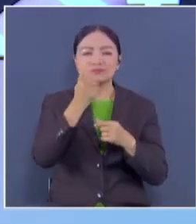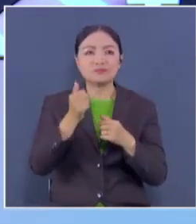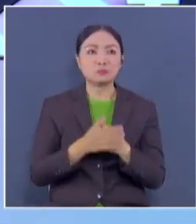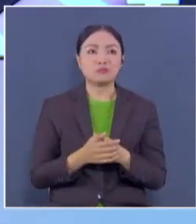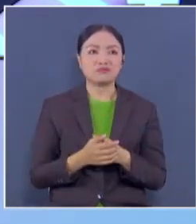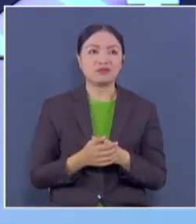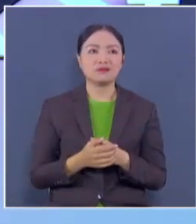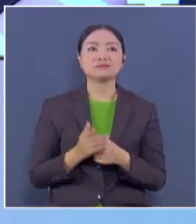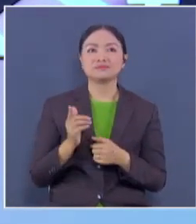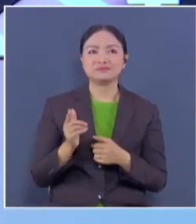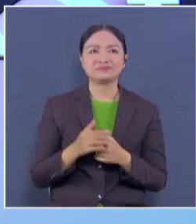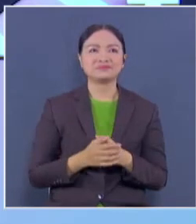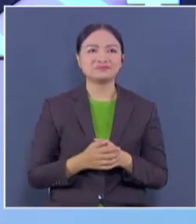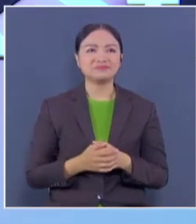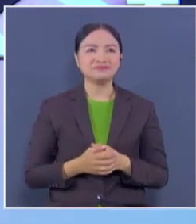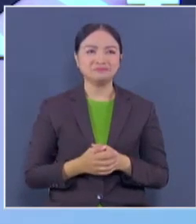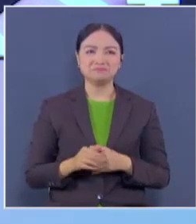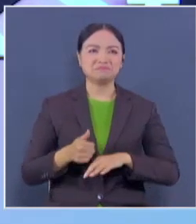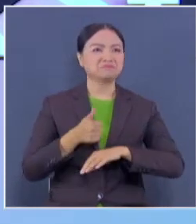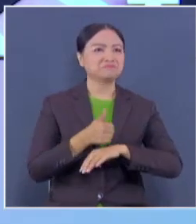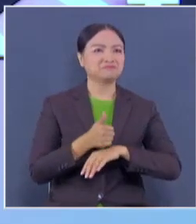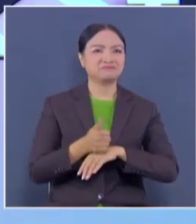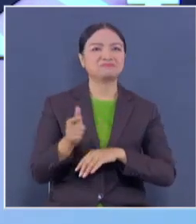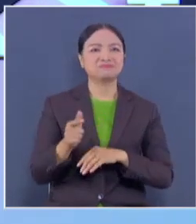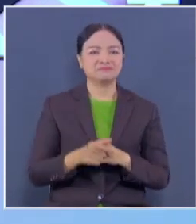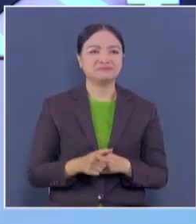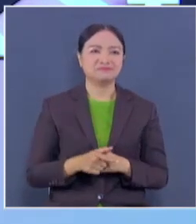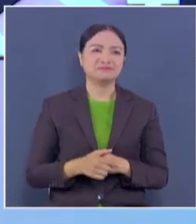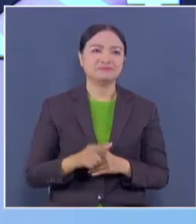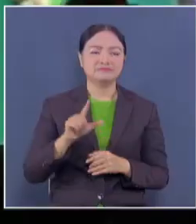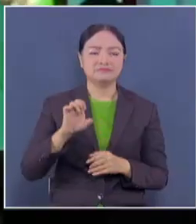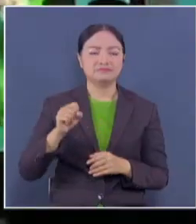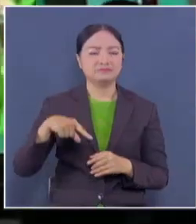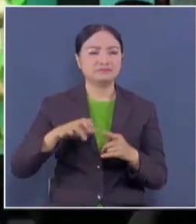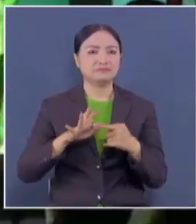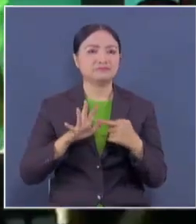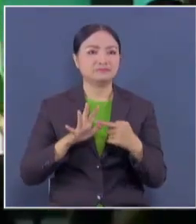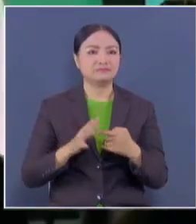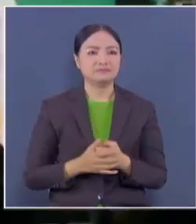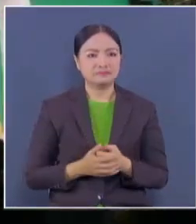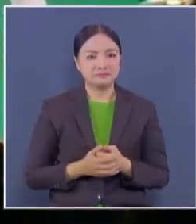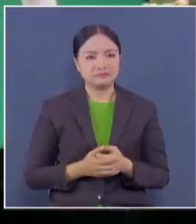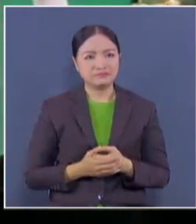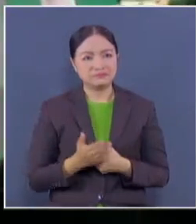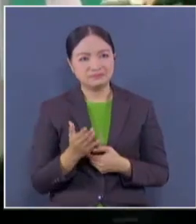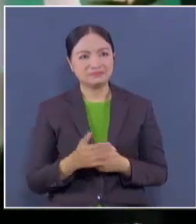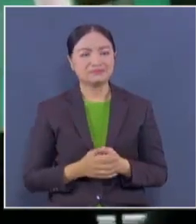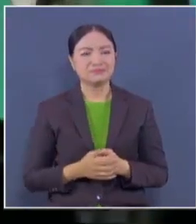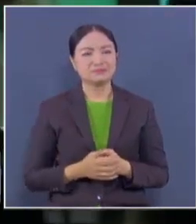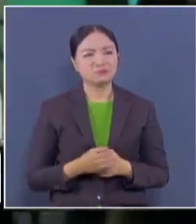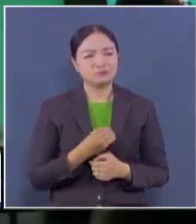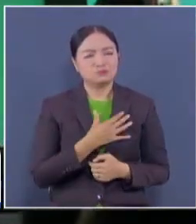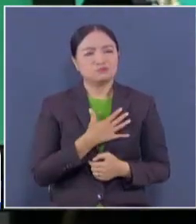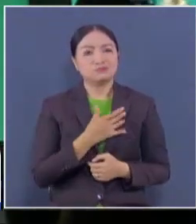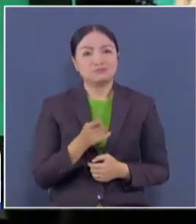ๆนั่งแท่นนะคะเป็นแบรนด์แอมบาสเดอร์ทันทีนะคะสำหรับสาวลิซ่าแบล็คพิงค์ค่ะทำเอาเหล่าชาวบลิงค์หัวใจพองโ